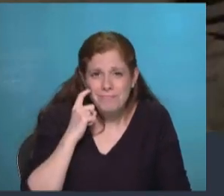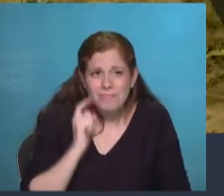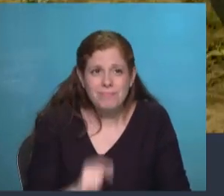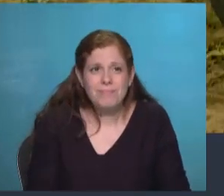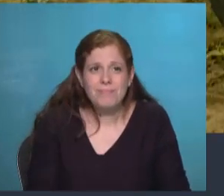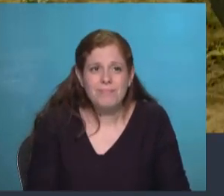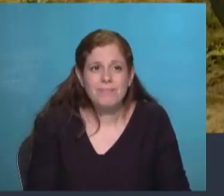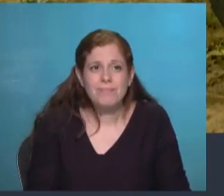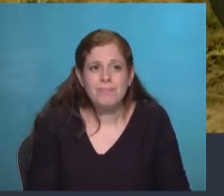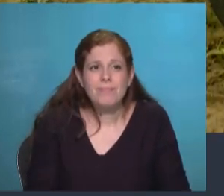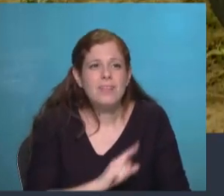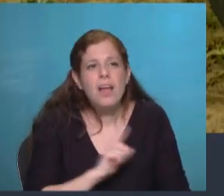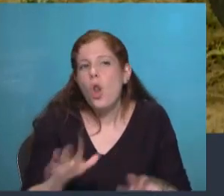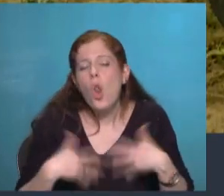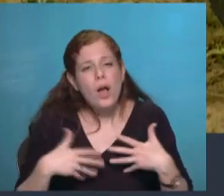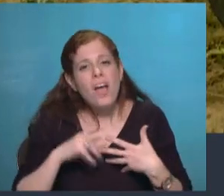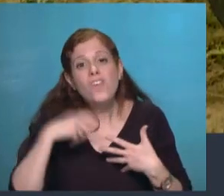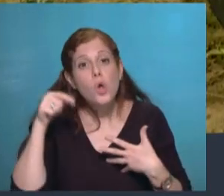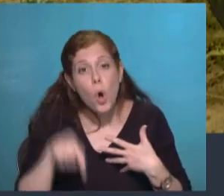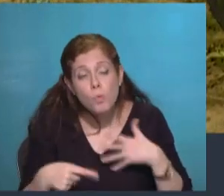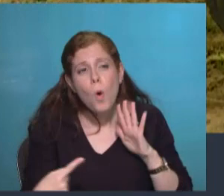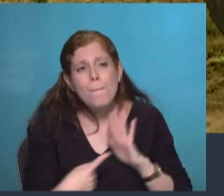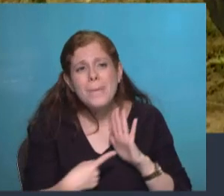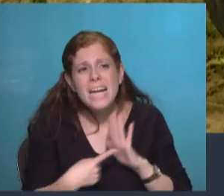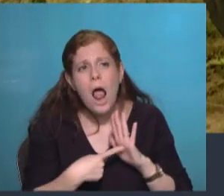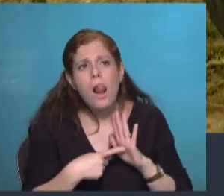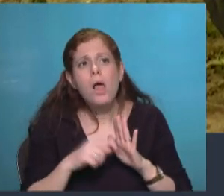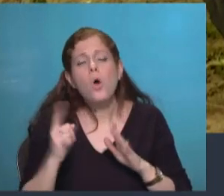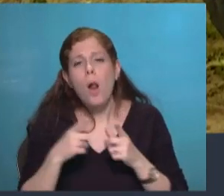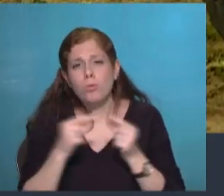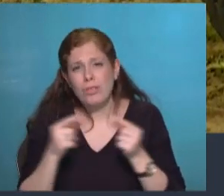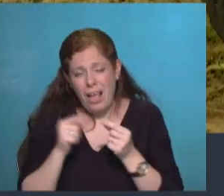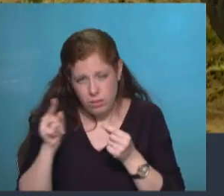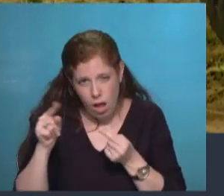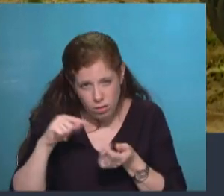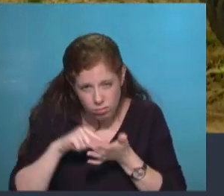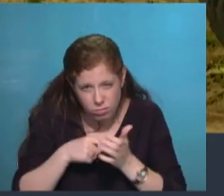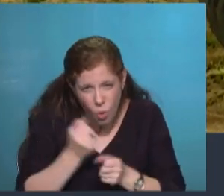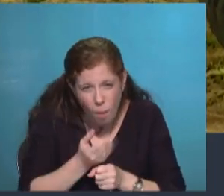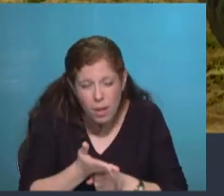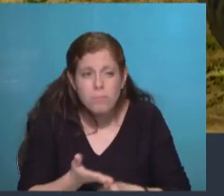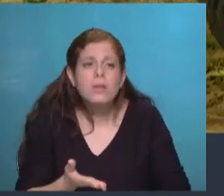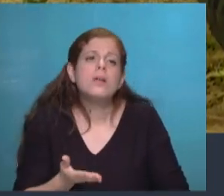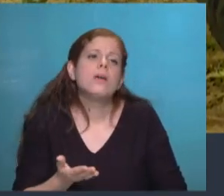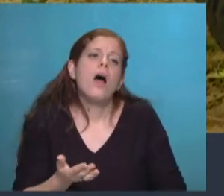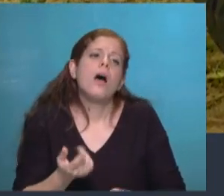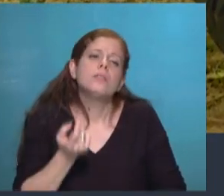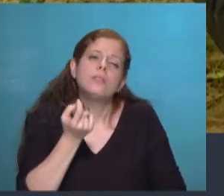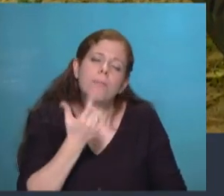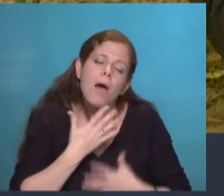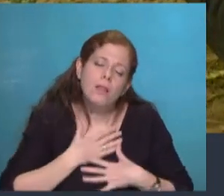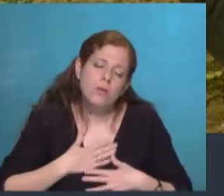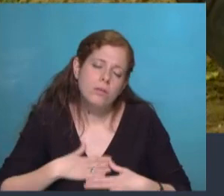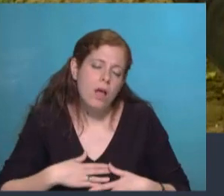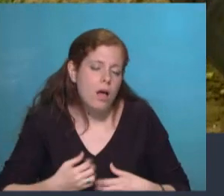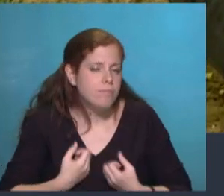בסדר, אתם יכולים לצחוק, לא כיף להיות פה בגלל כל מה שעזה גורמים, אז טיפה אני רוצה לפרוק